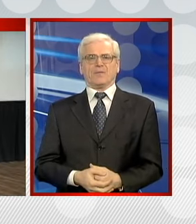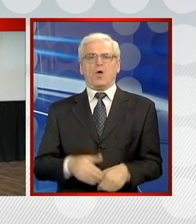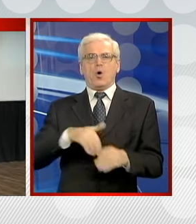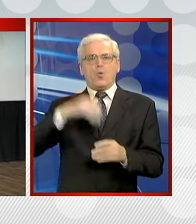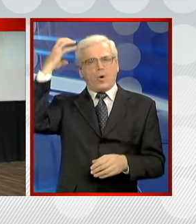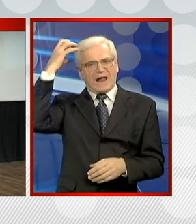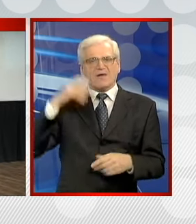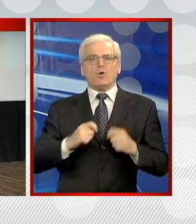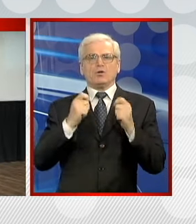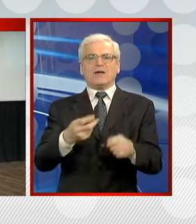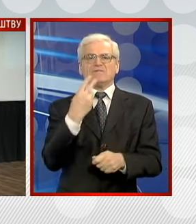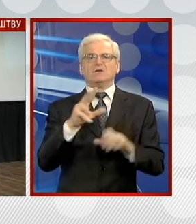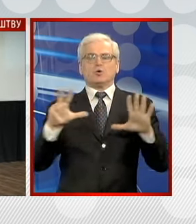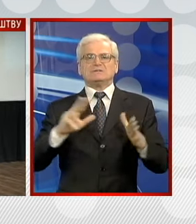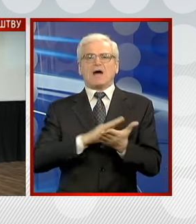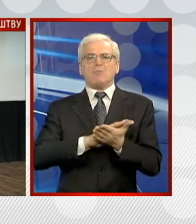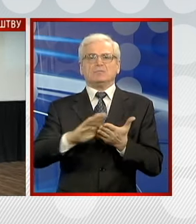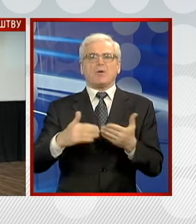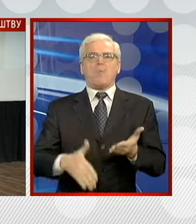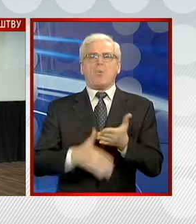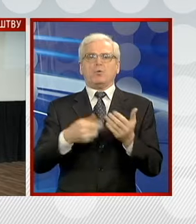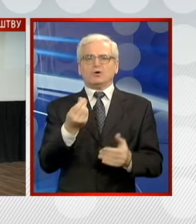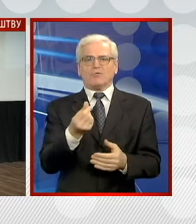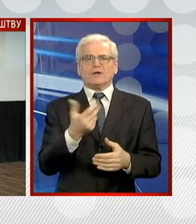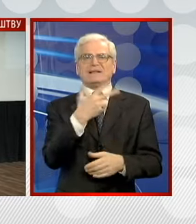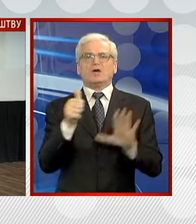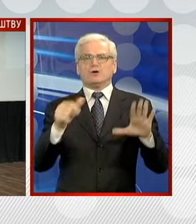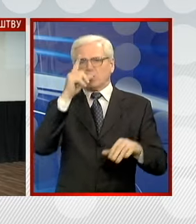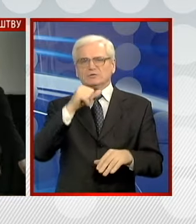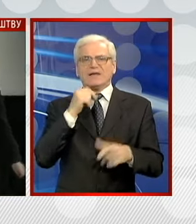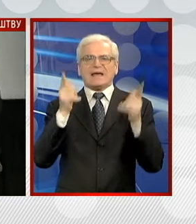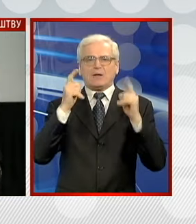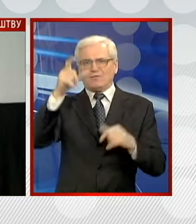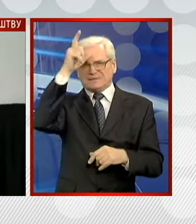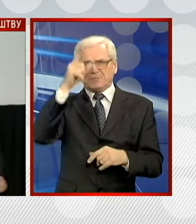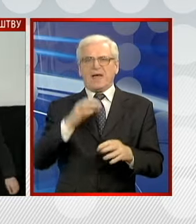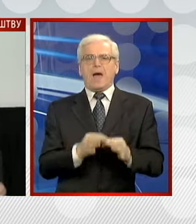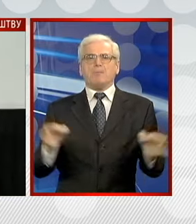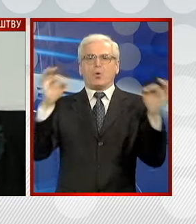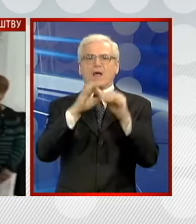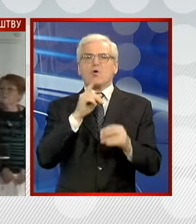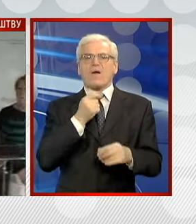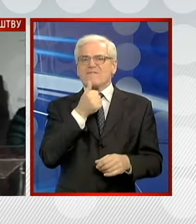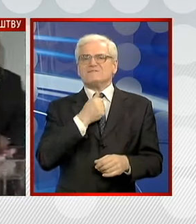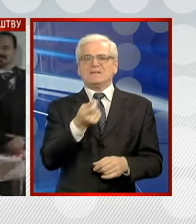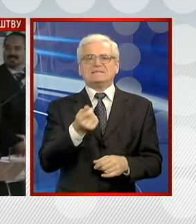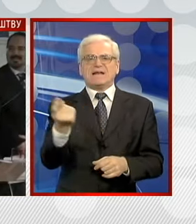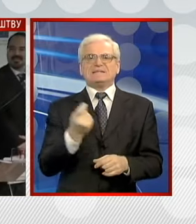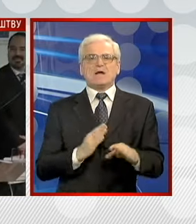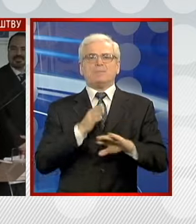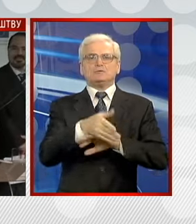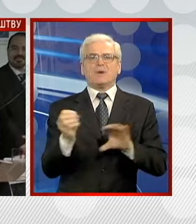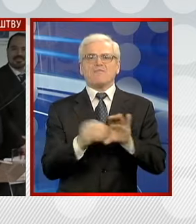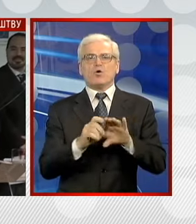U Kraljevu je dodeljeno 28 grantova za 36 opština i gradova Srbije. Projekat koji se finansira iz